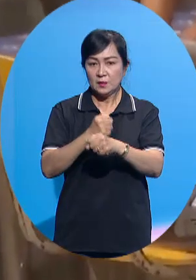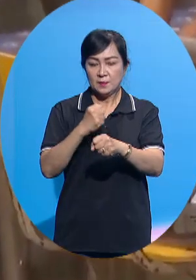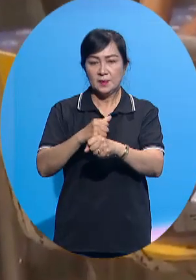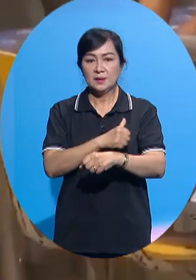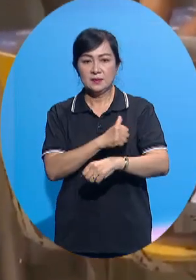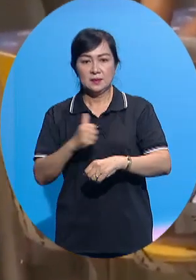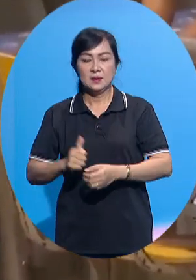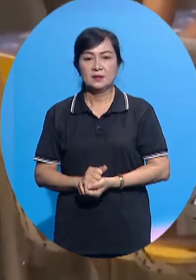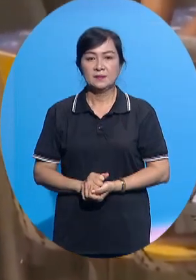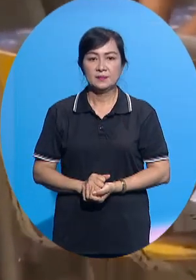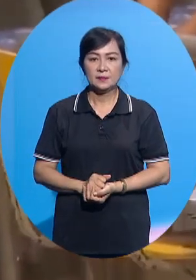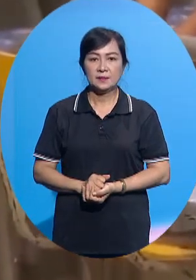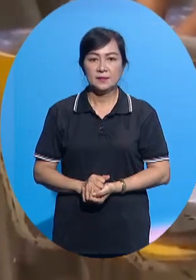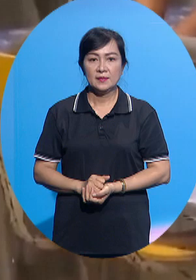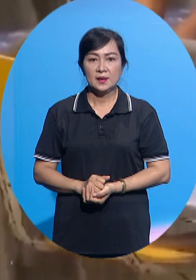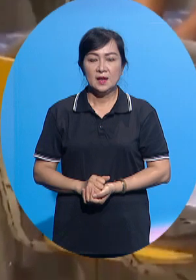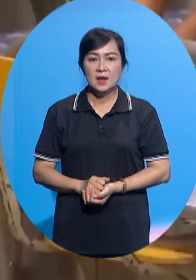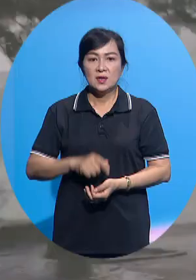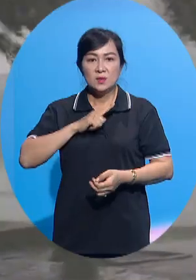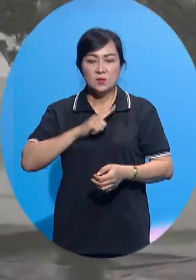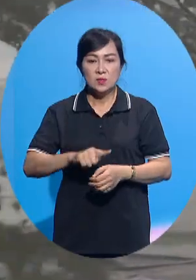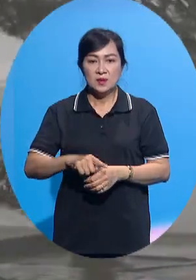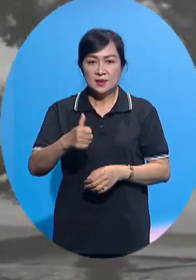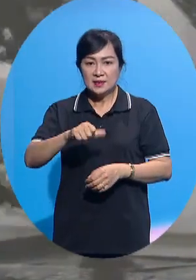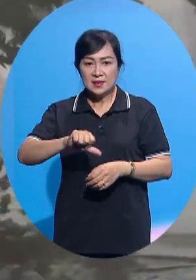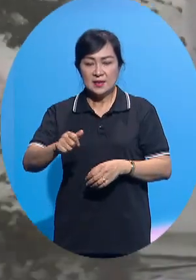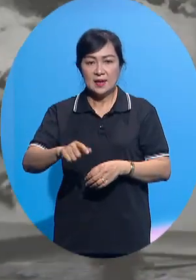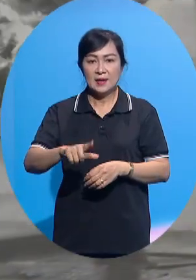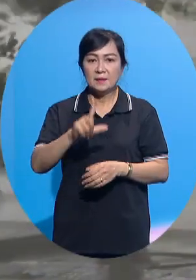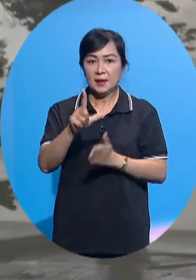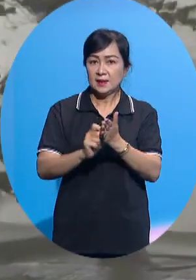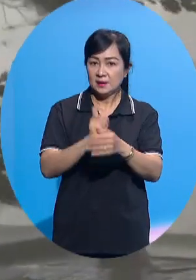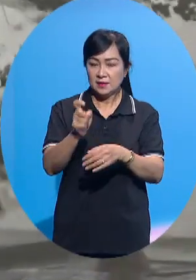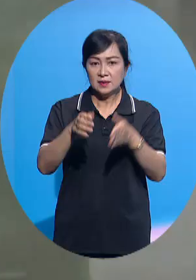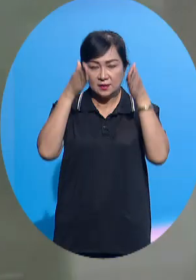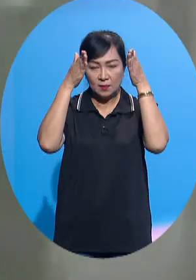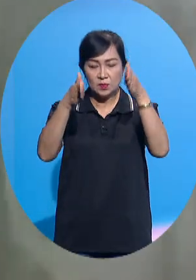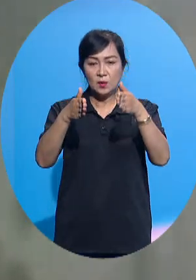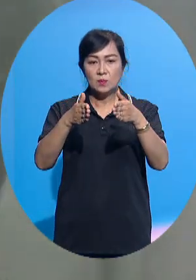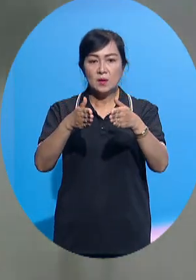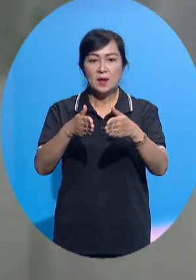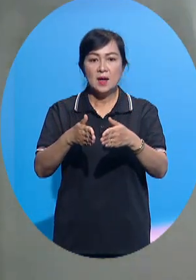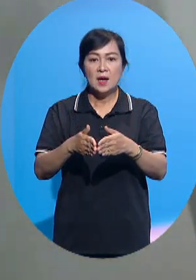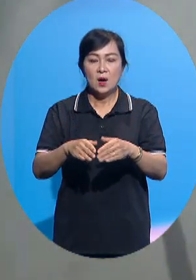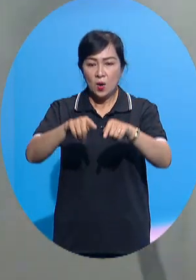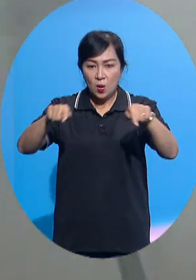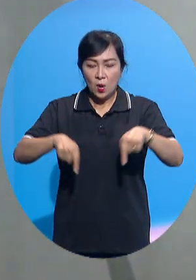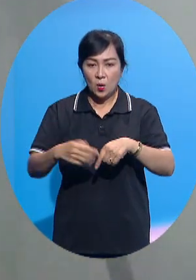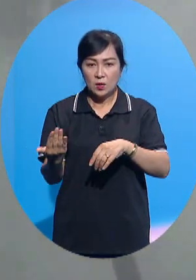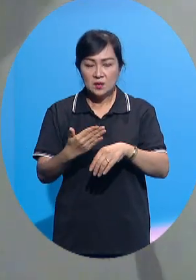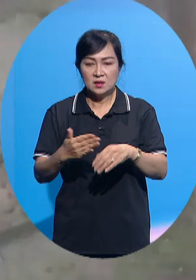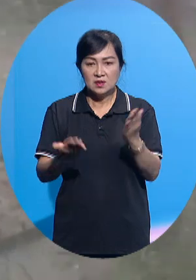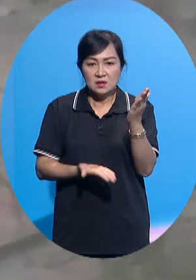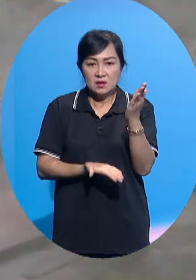của người dân trong khi đó bộ thủ Lợi Trung Quốc đã tiến hành đánh giá trong ngày 7 tháng 9 tập trung vào sự an toàn của các hộ chứa nước và nguy cơ